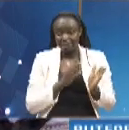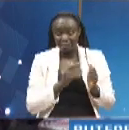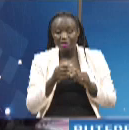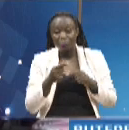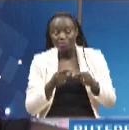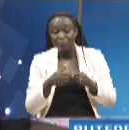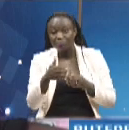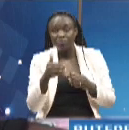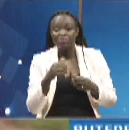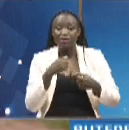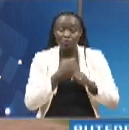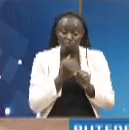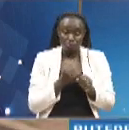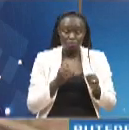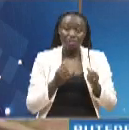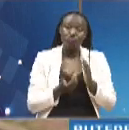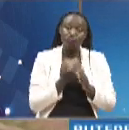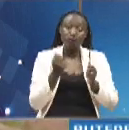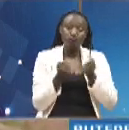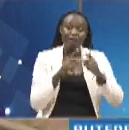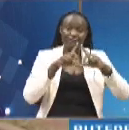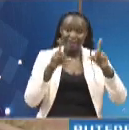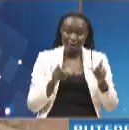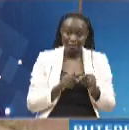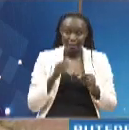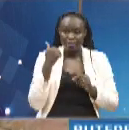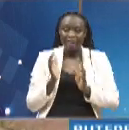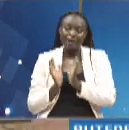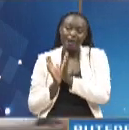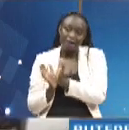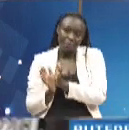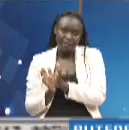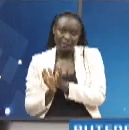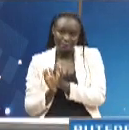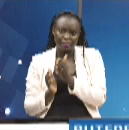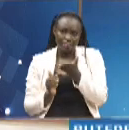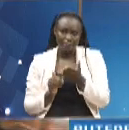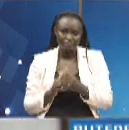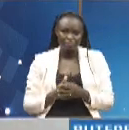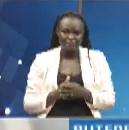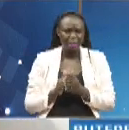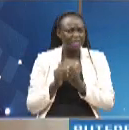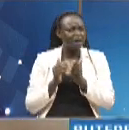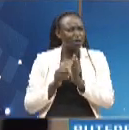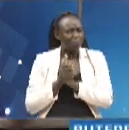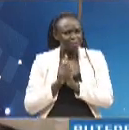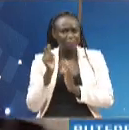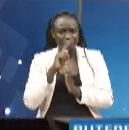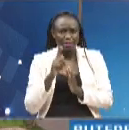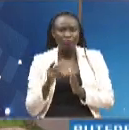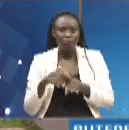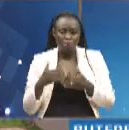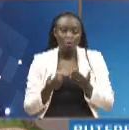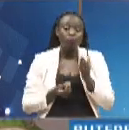okutandika okukola driving permit ez'omulembe, nga kino kizzeewo oluvannyuma lwa kampuni ya Uganda Security Printing Company okufuna obukugu obumala okukola omulimu